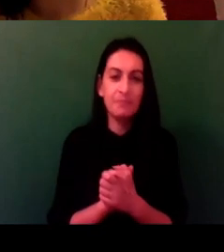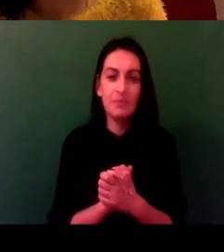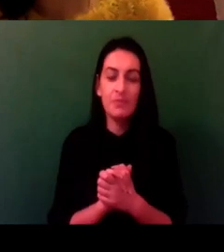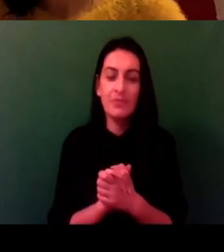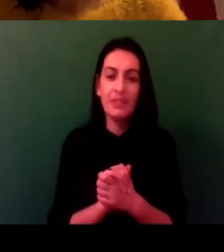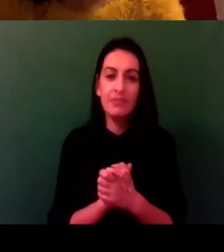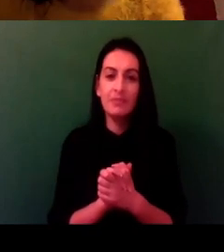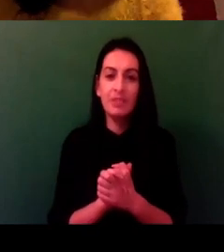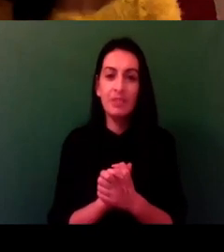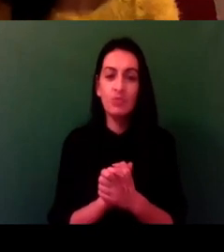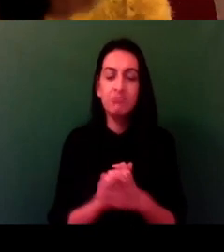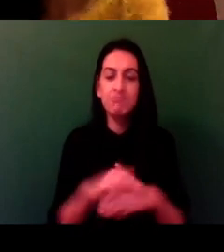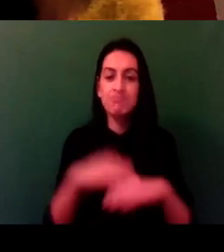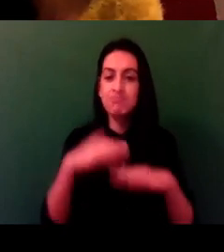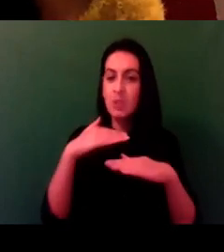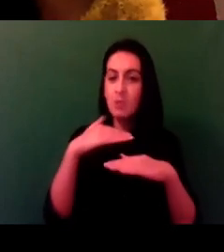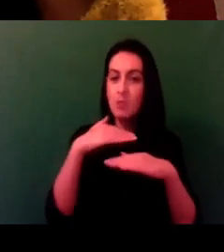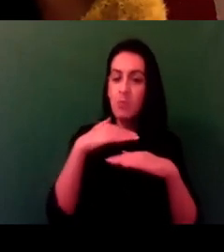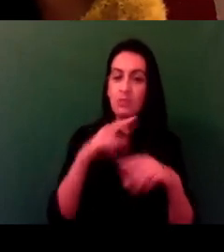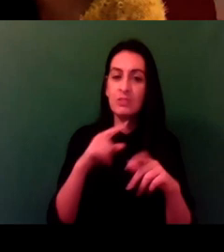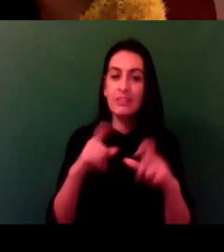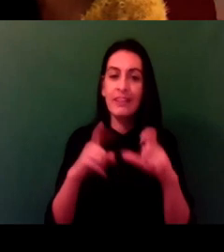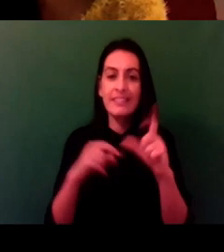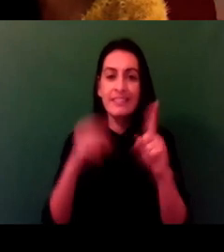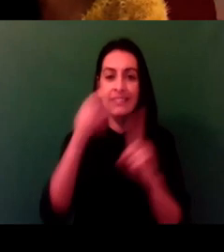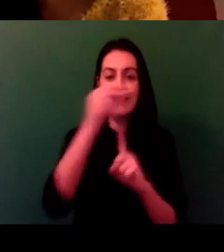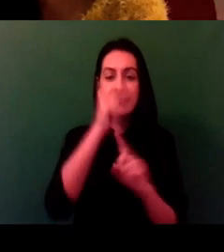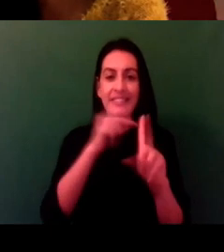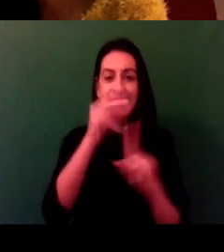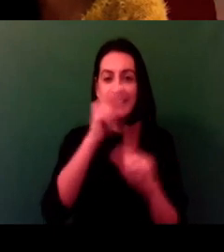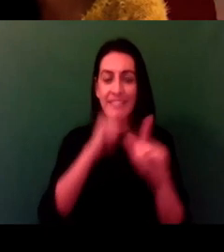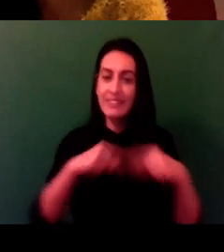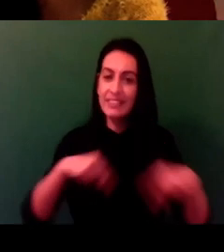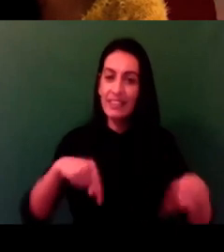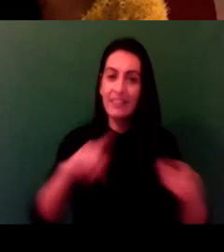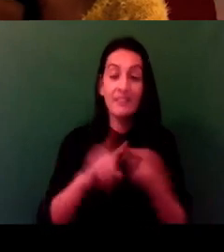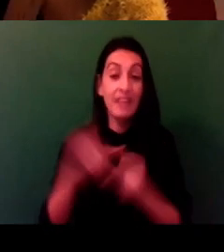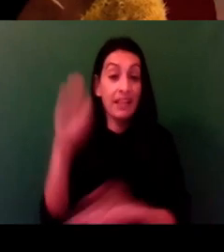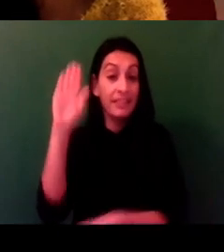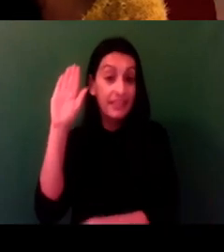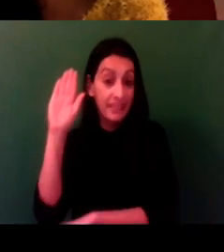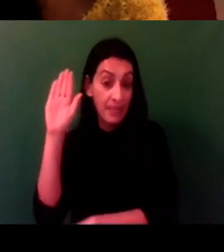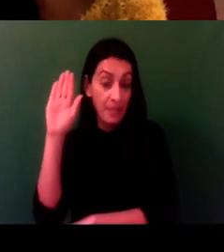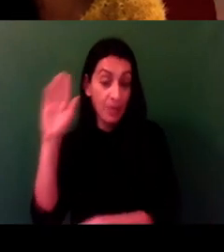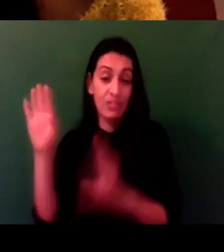demokrasi arasındaki ilişkiye dair belki bir ihtiyacı şey yapmak ister misin